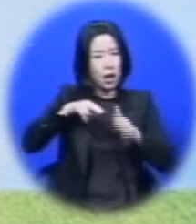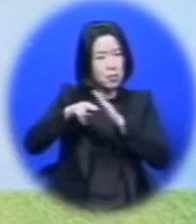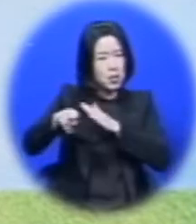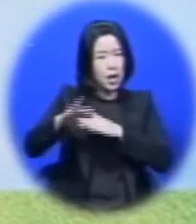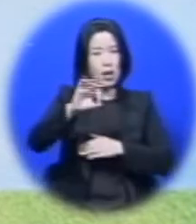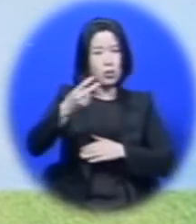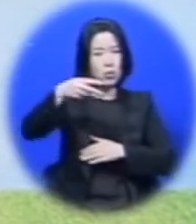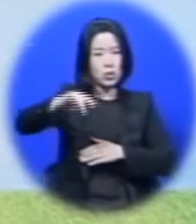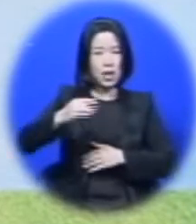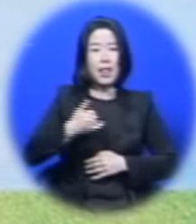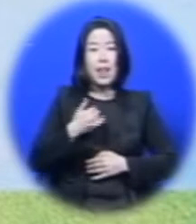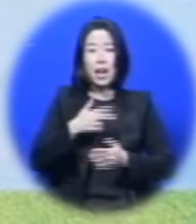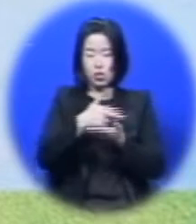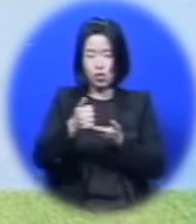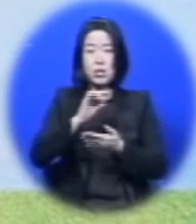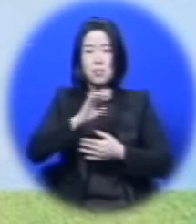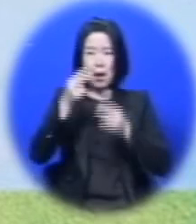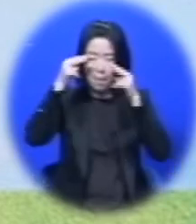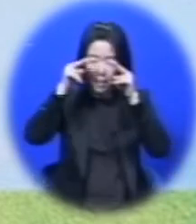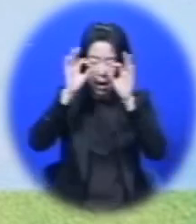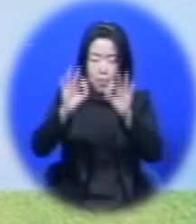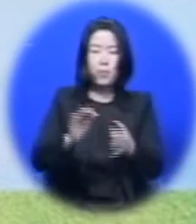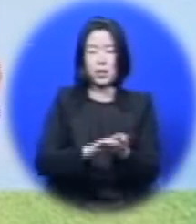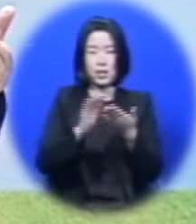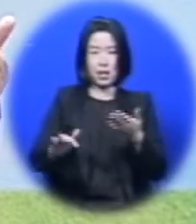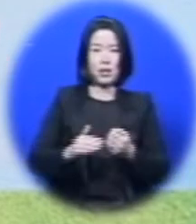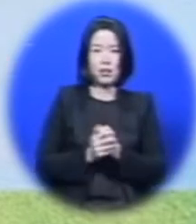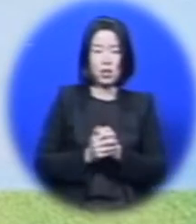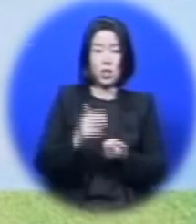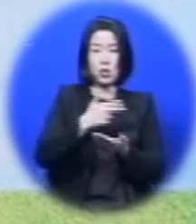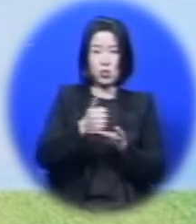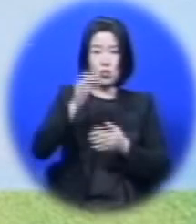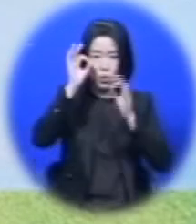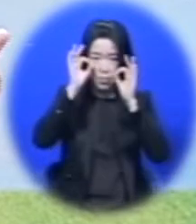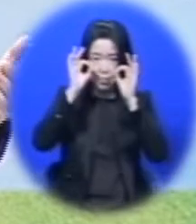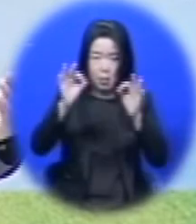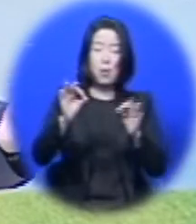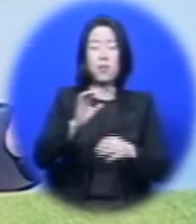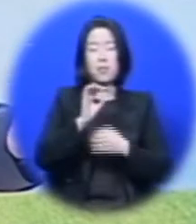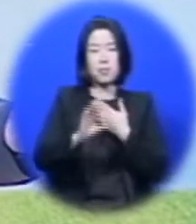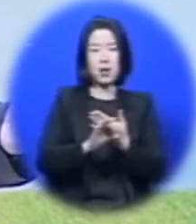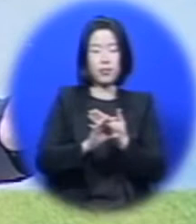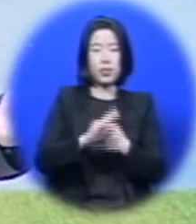내가 주님만을 바라봅니다. 이렇게 주님만 바라보게 되면 그러면